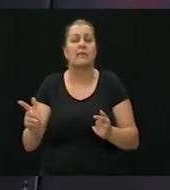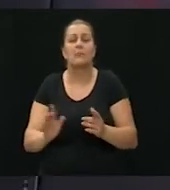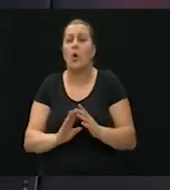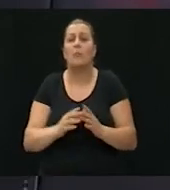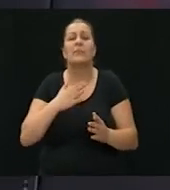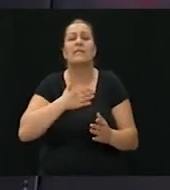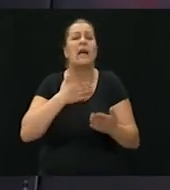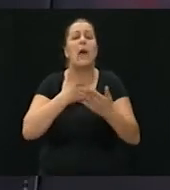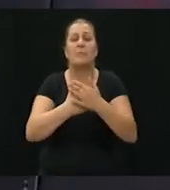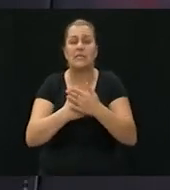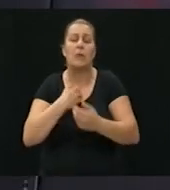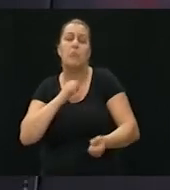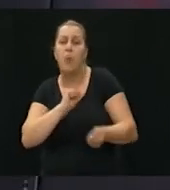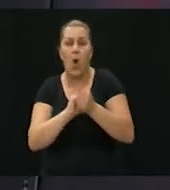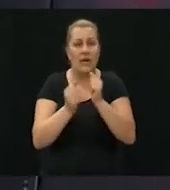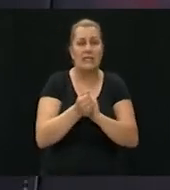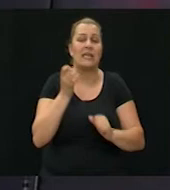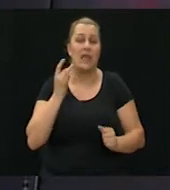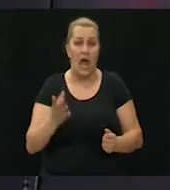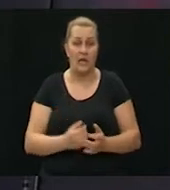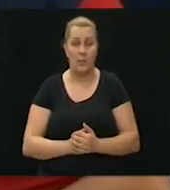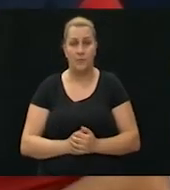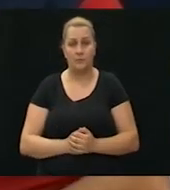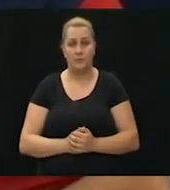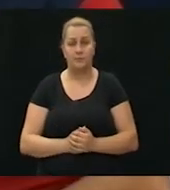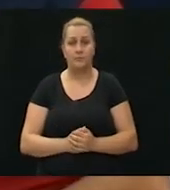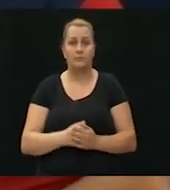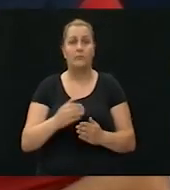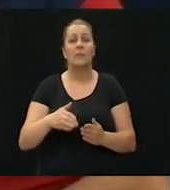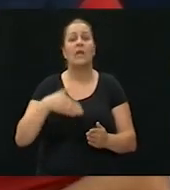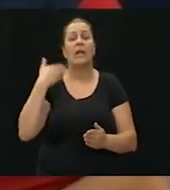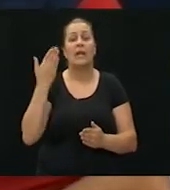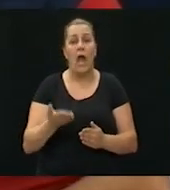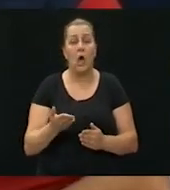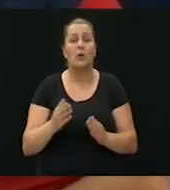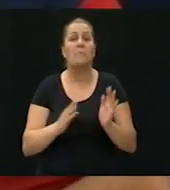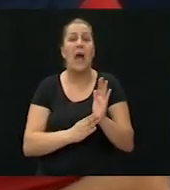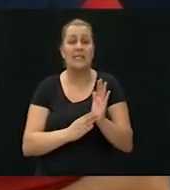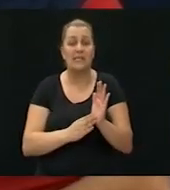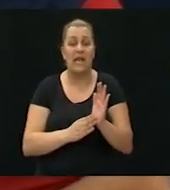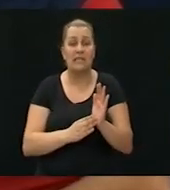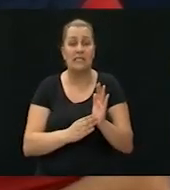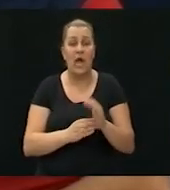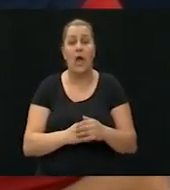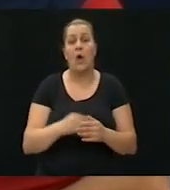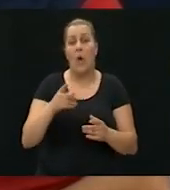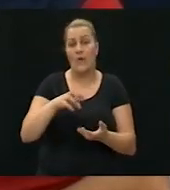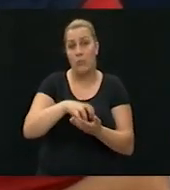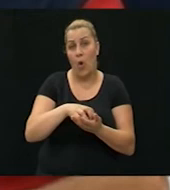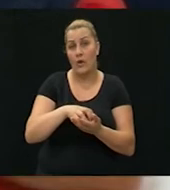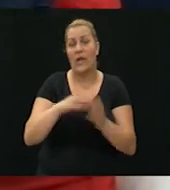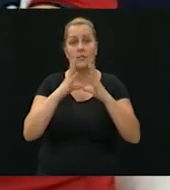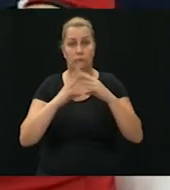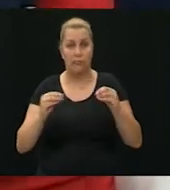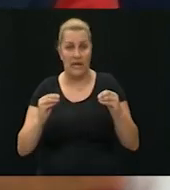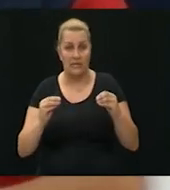ono prsa i borili danima. Da, nakon Draševca, pardon, nakon Maslenice, Dubo bojna je prestala postojati.